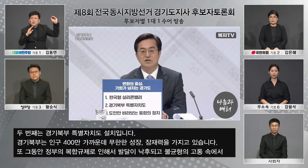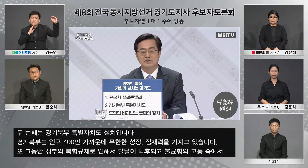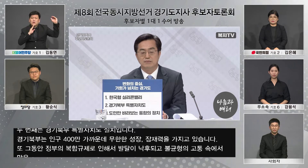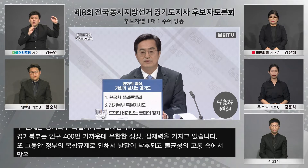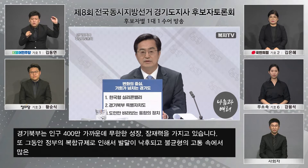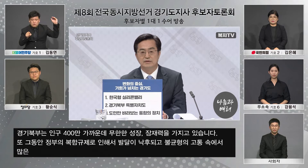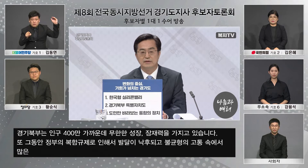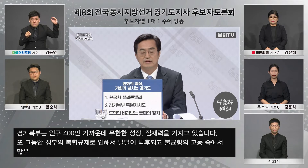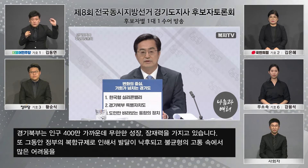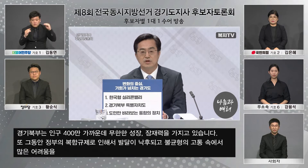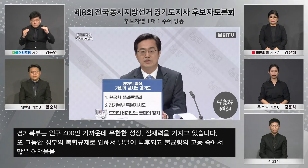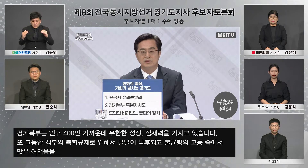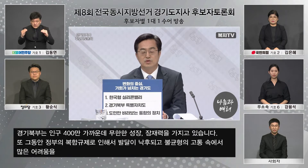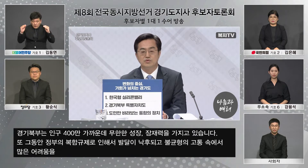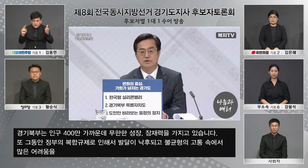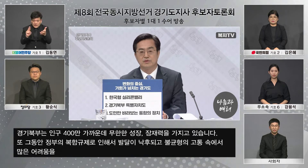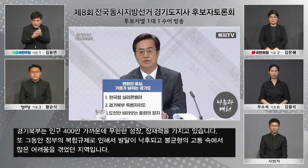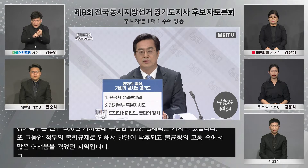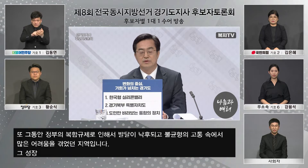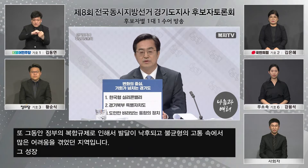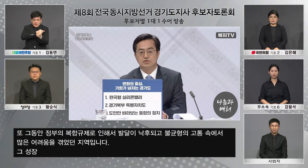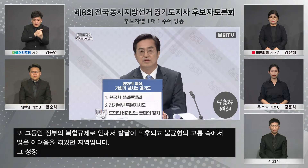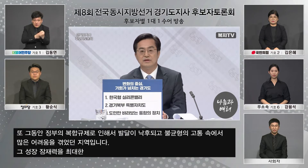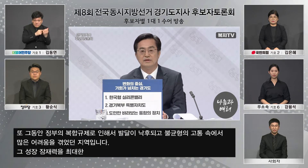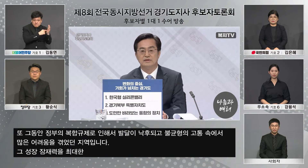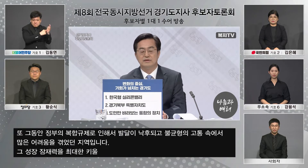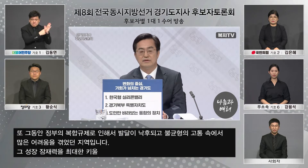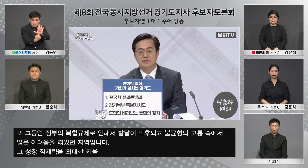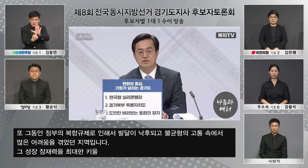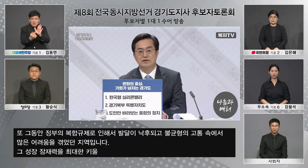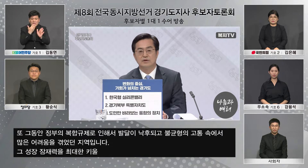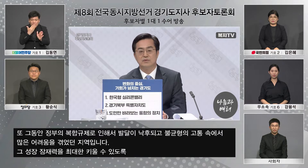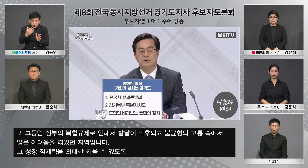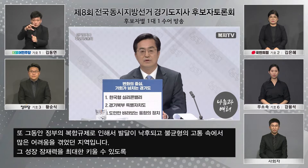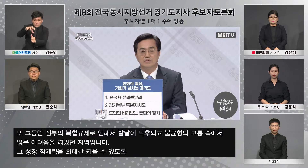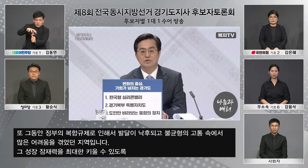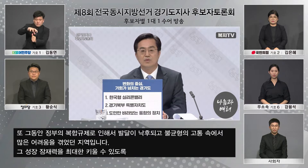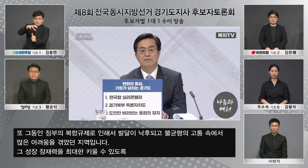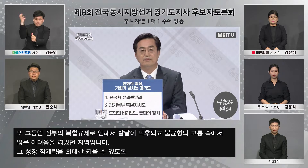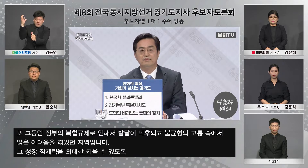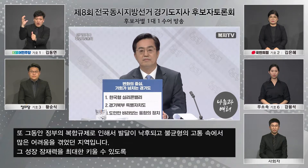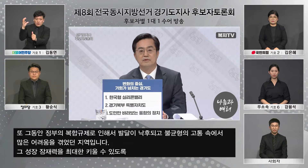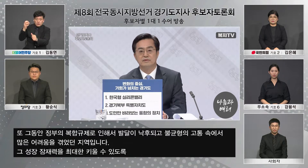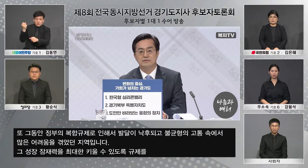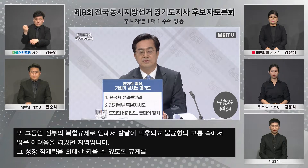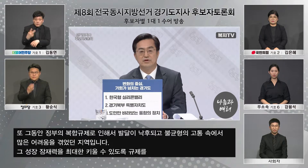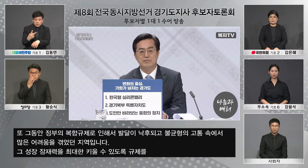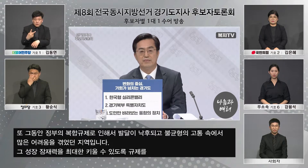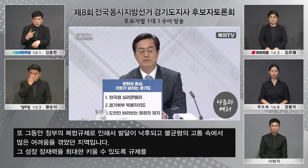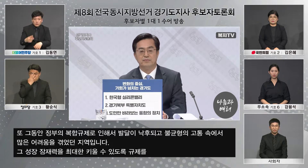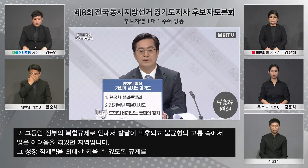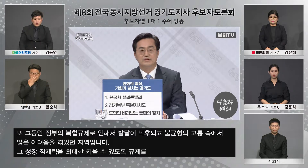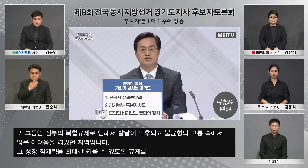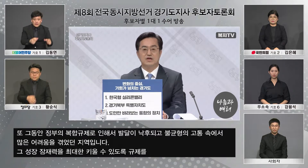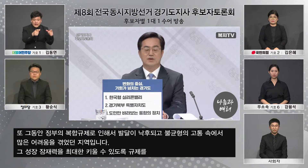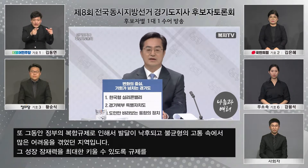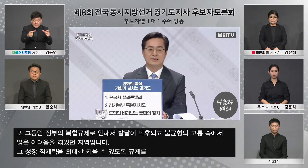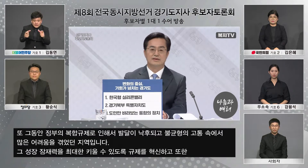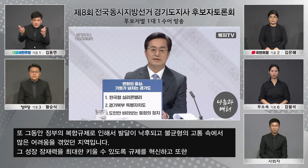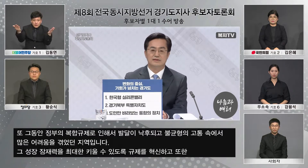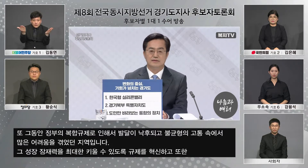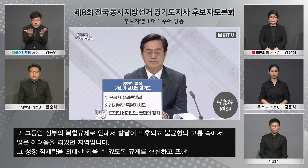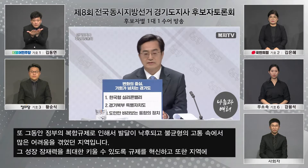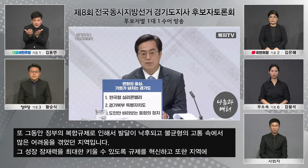그 성장 잠재력을 최대한 키울 수 있도록 규제를 혁신하고 또한 지역에 맞는